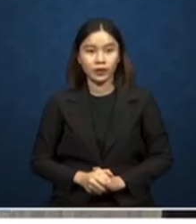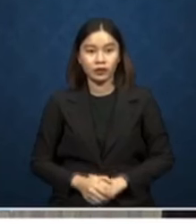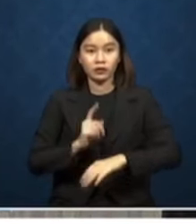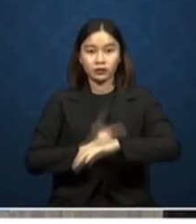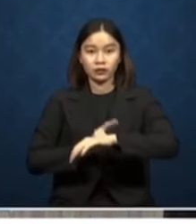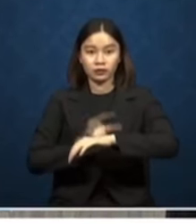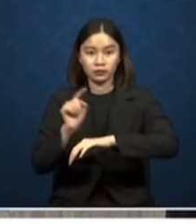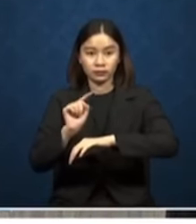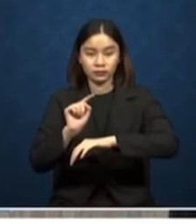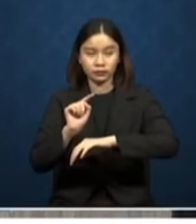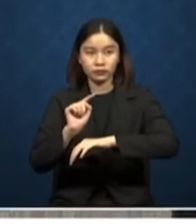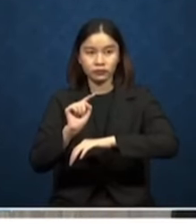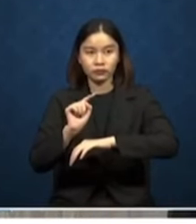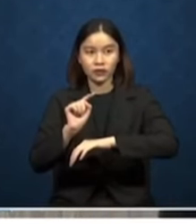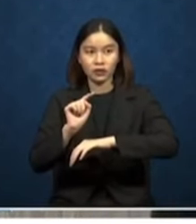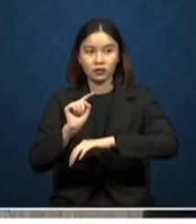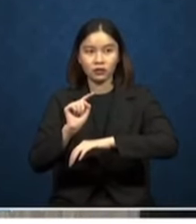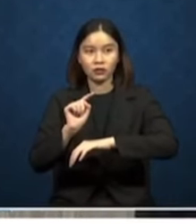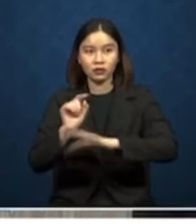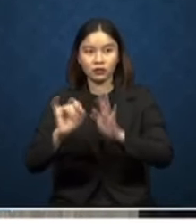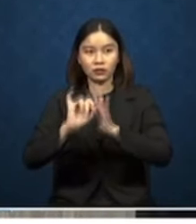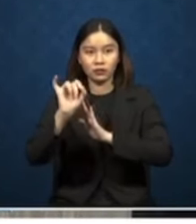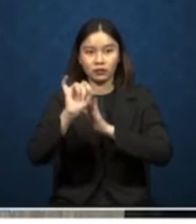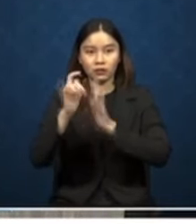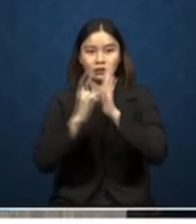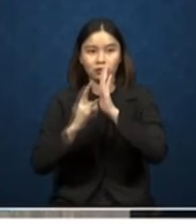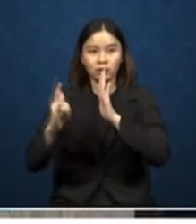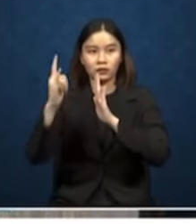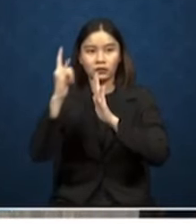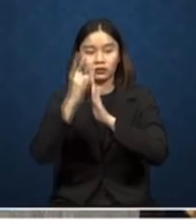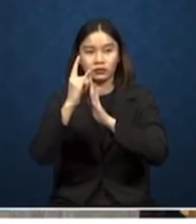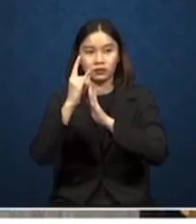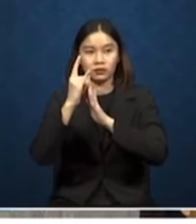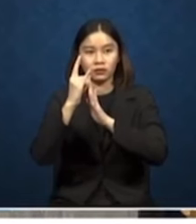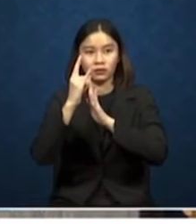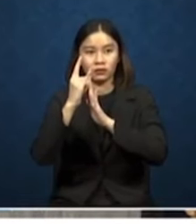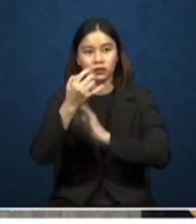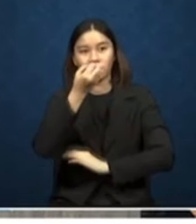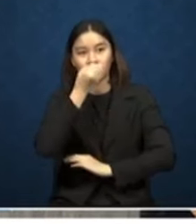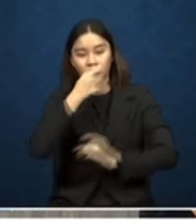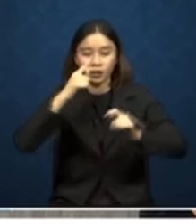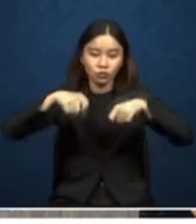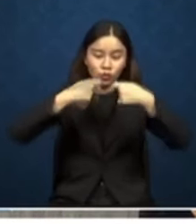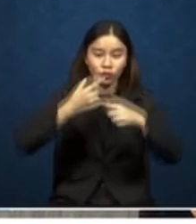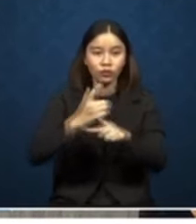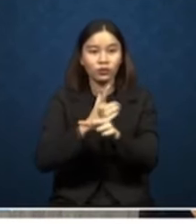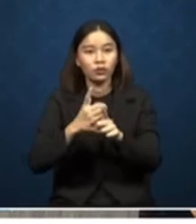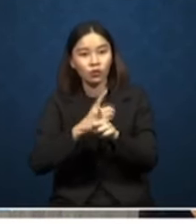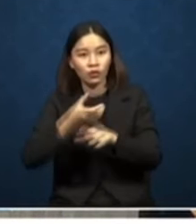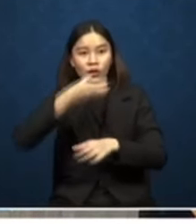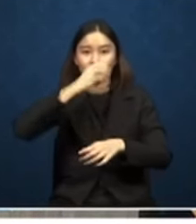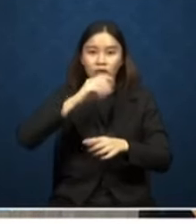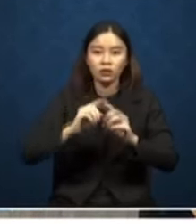าไปเชียงใหม่ไปกินอาหารกินวายทั้ง